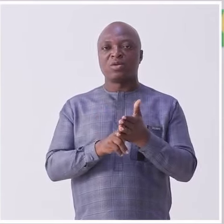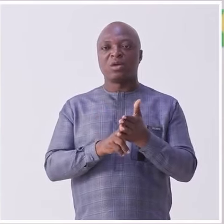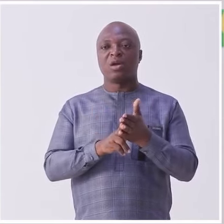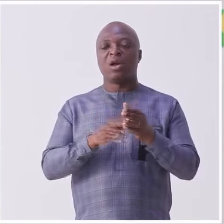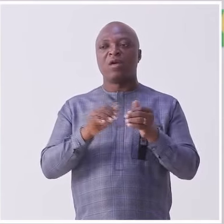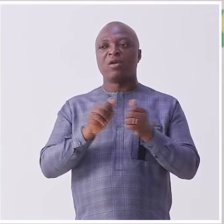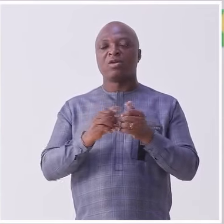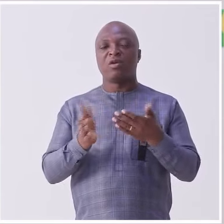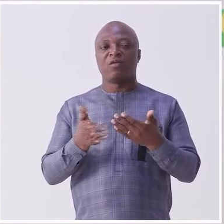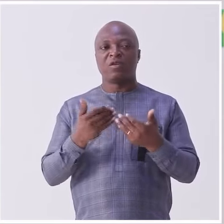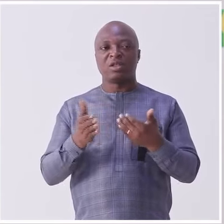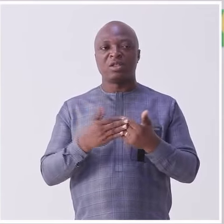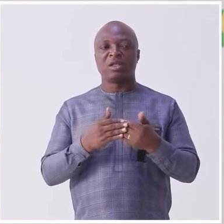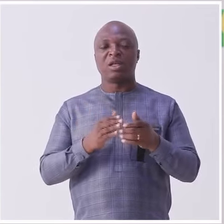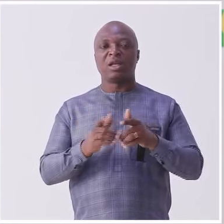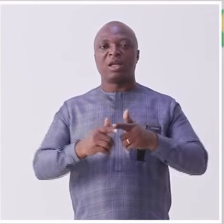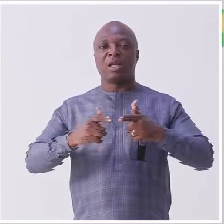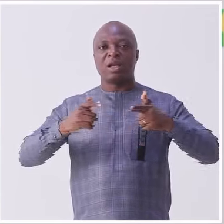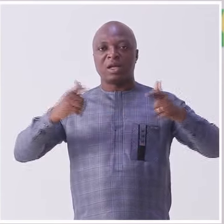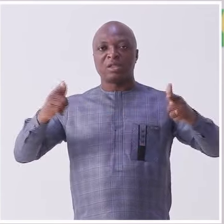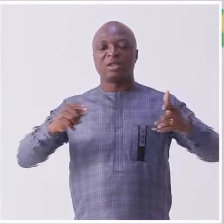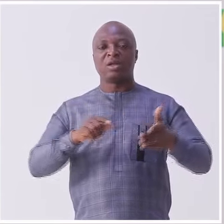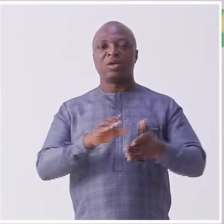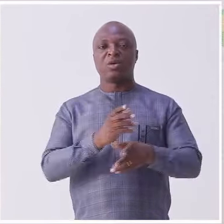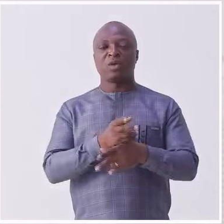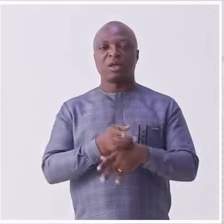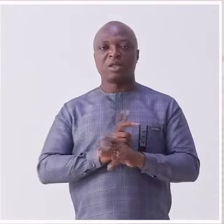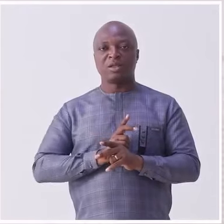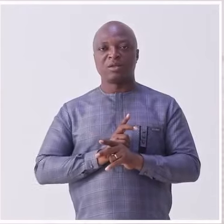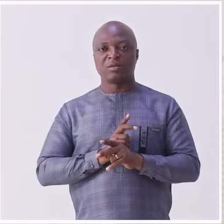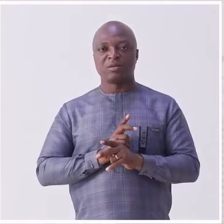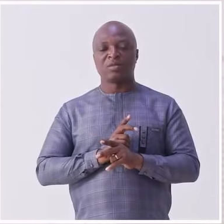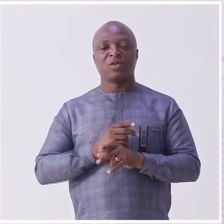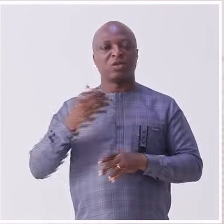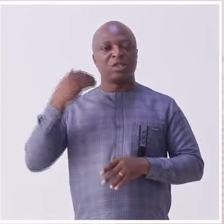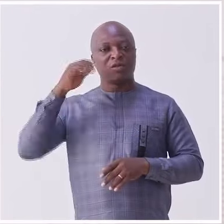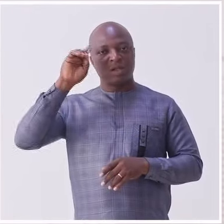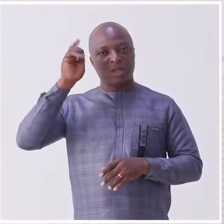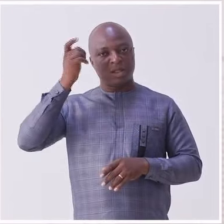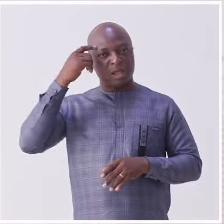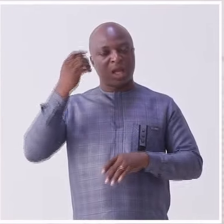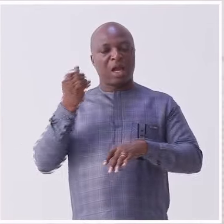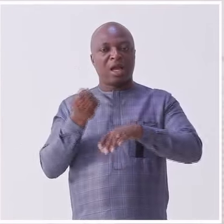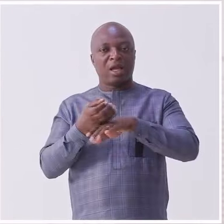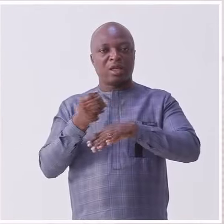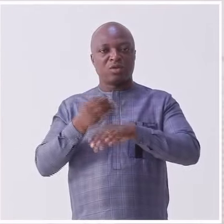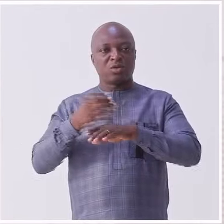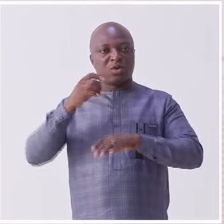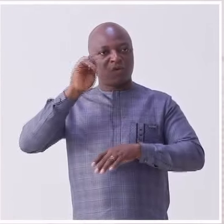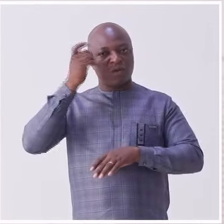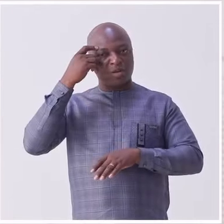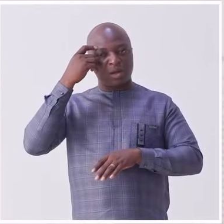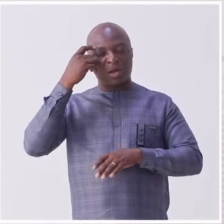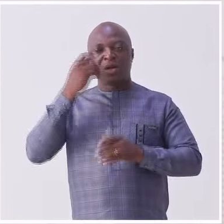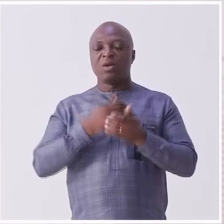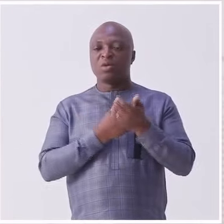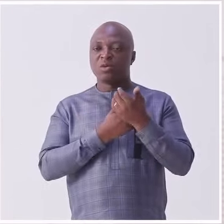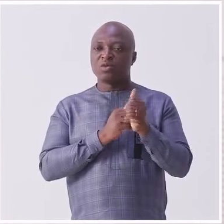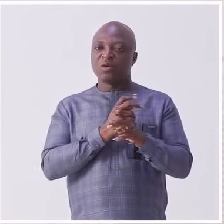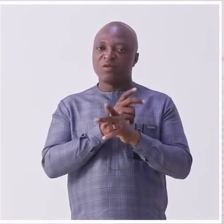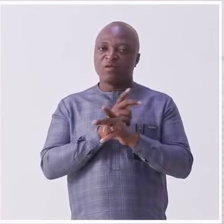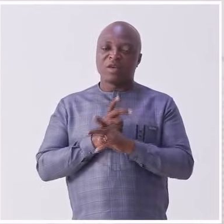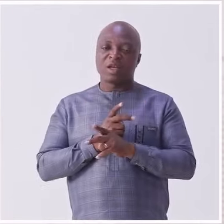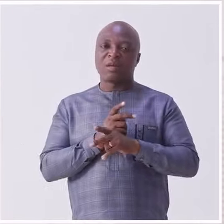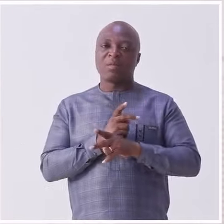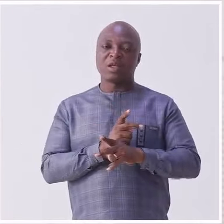titre d'une facilité élargie de crédit. Le chef de l'État a instruit le gouvernement de veiller à préserver